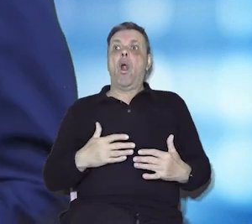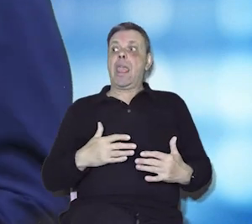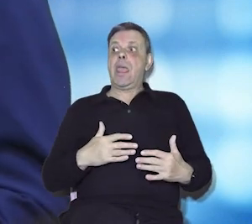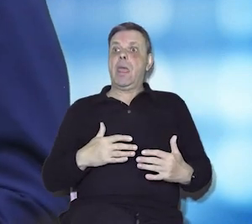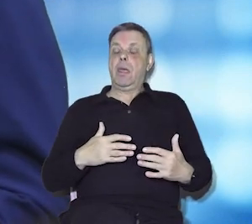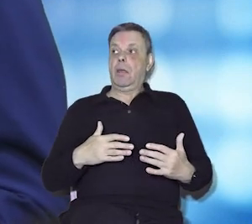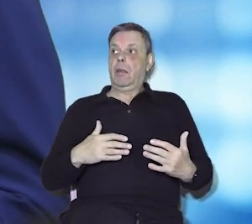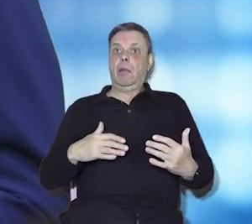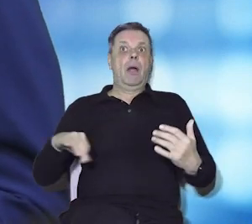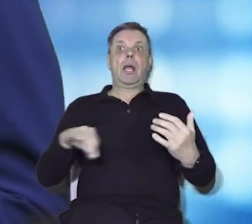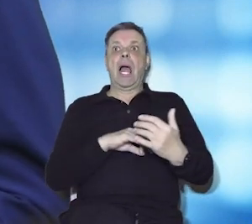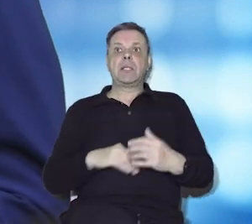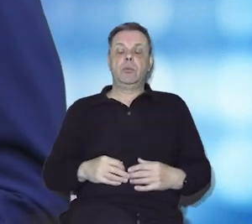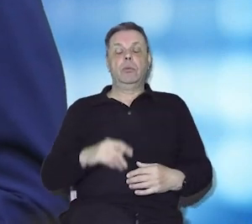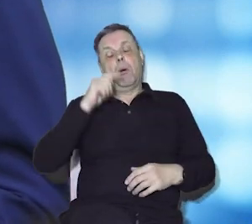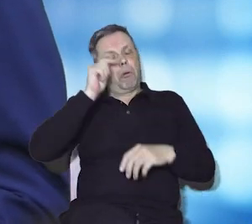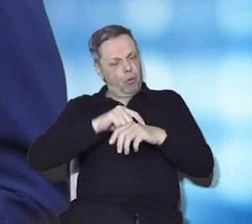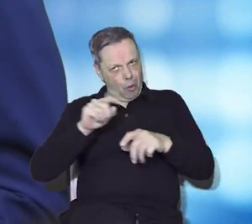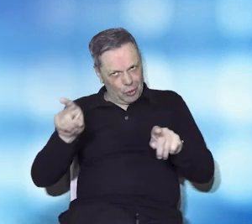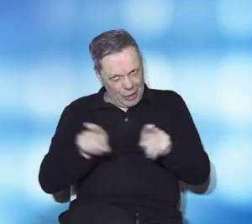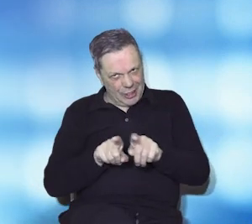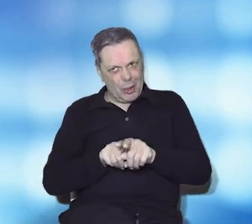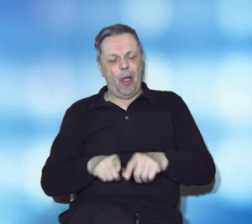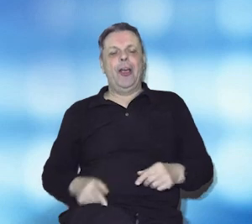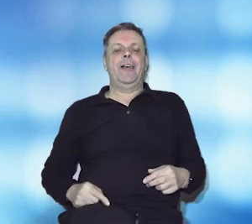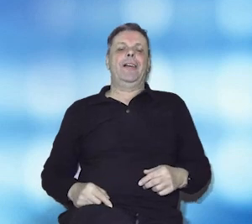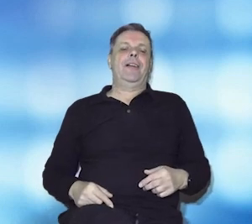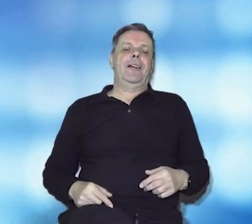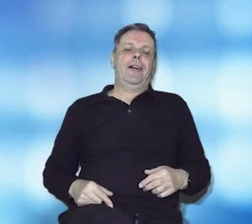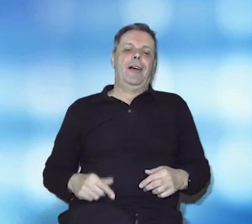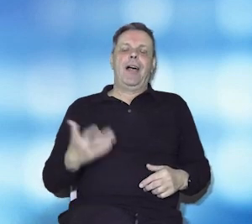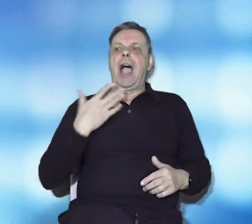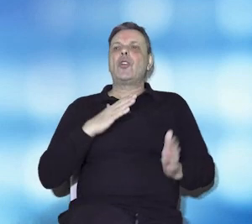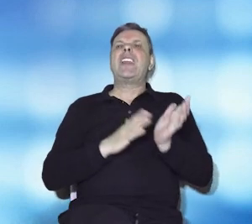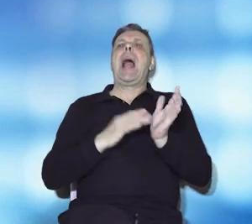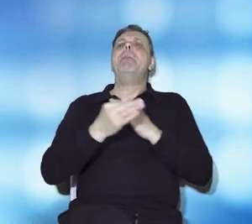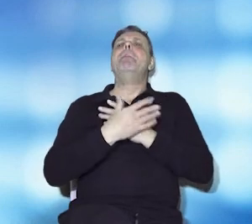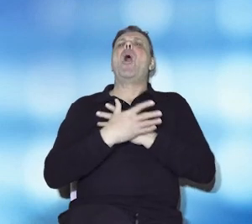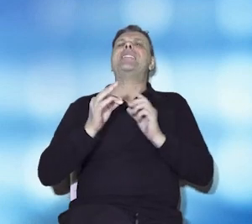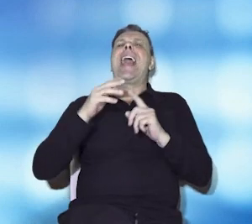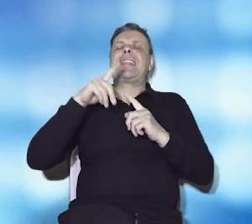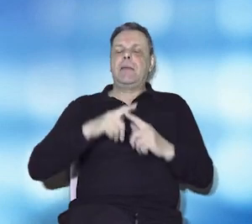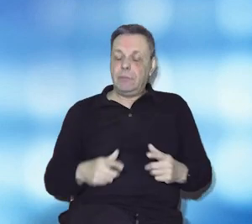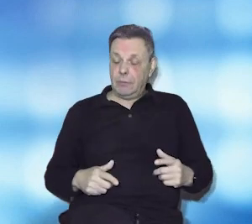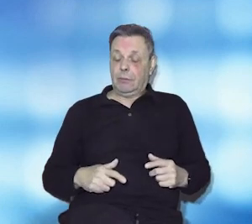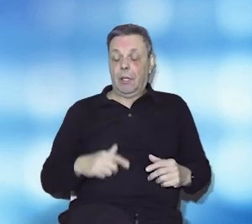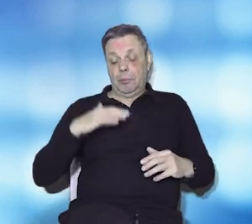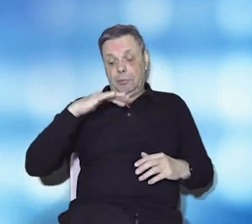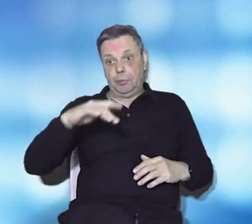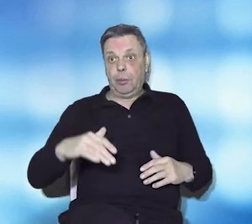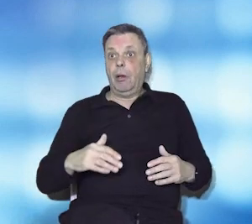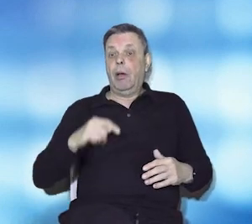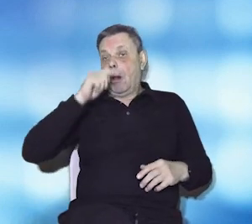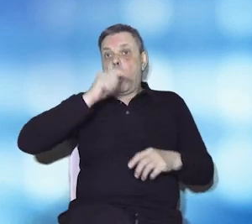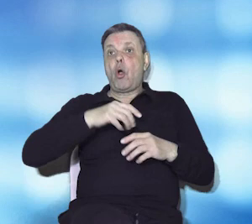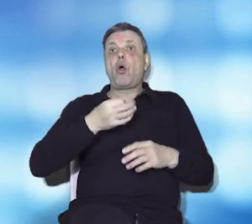je uvijek dobro. Kravama, kokošima i, znači, odmah bolje nesu jaja, čim je Mozart. Ima nešto u tim vibracijama, vjerojatno, jel?